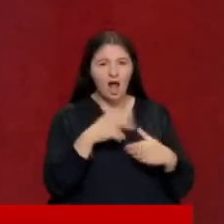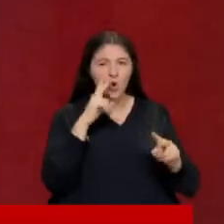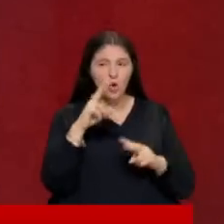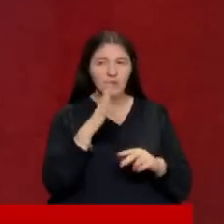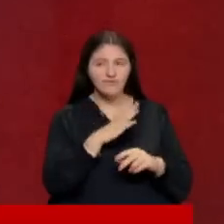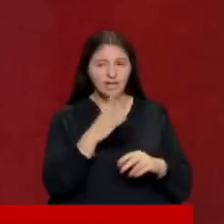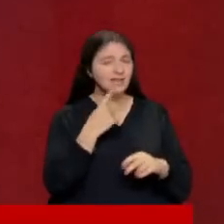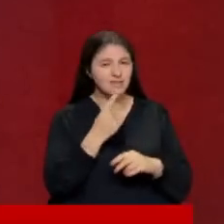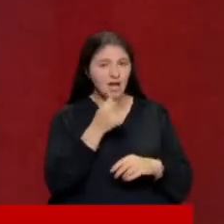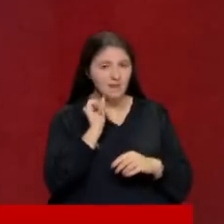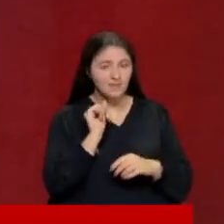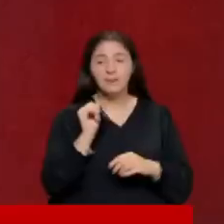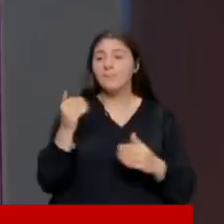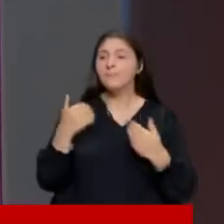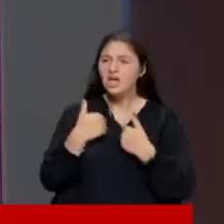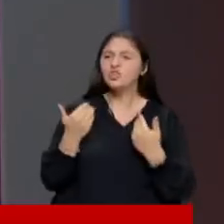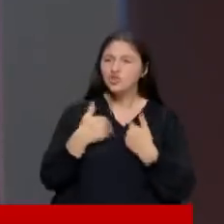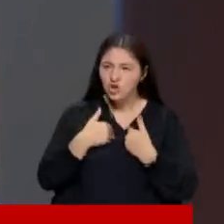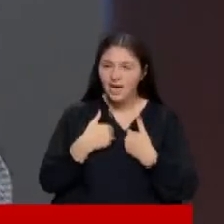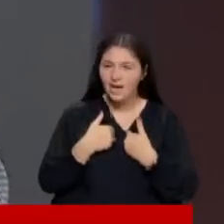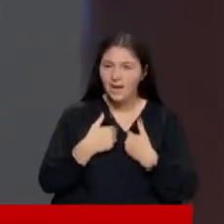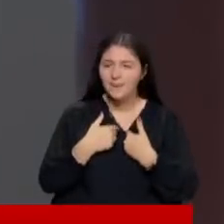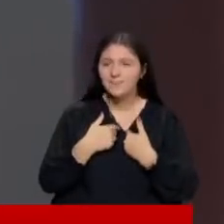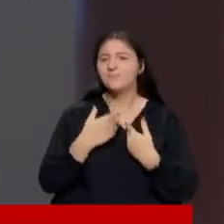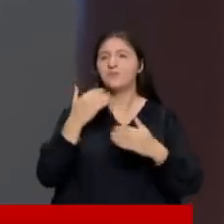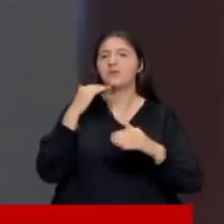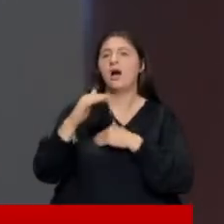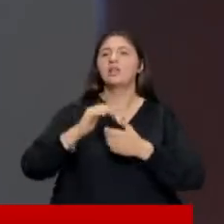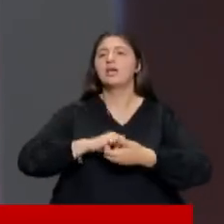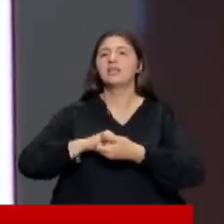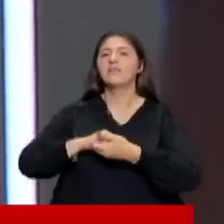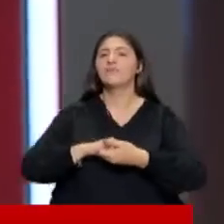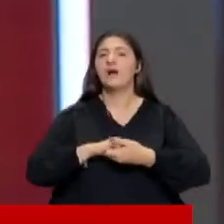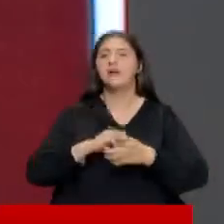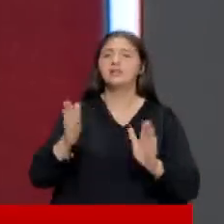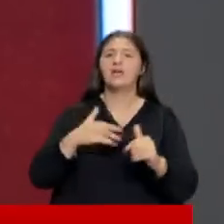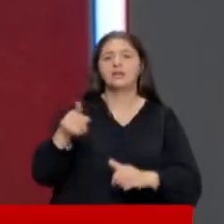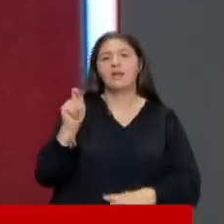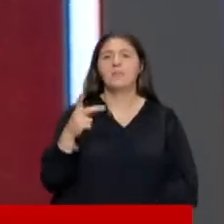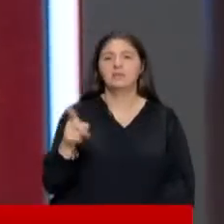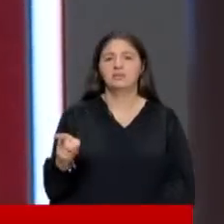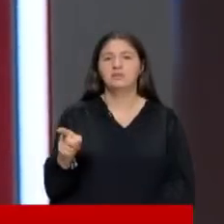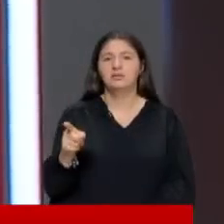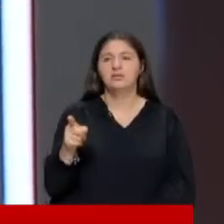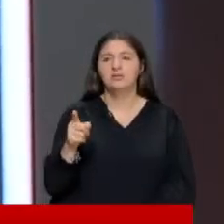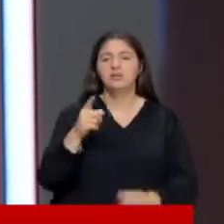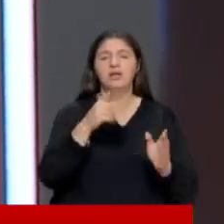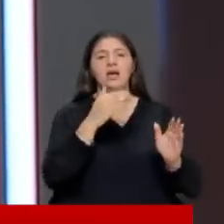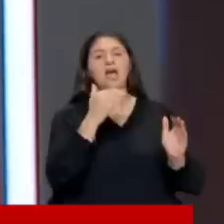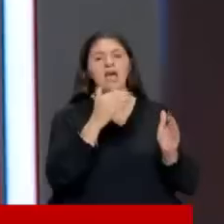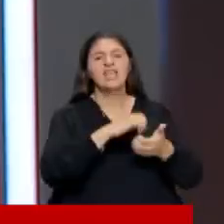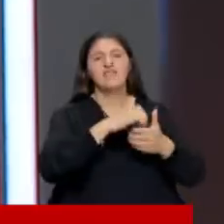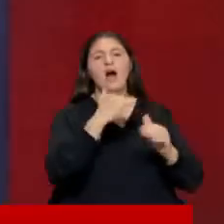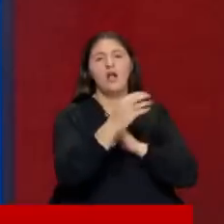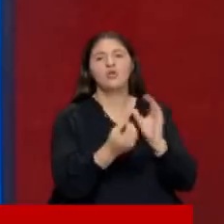tabloda var ne dersin abi ya bence yani halk ittifak sandıkta yapabilir ittifakı